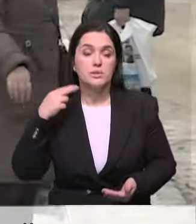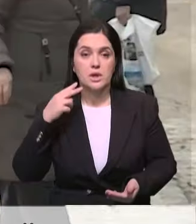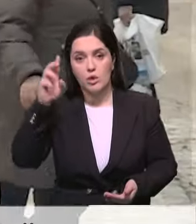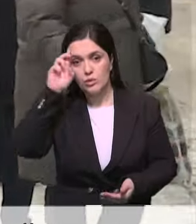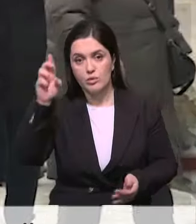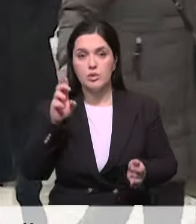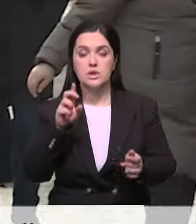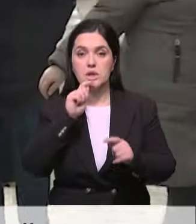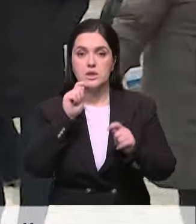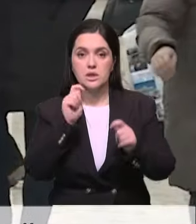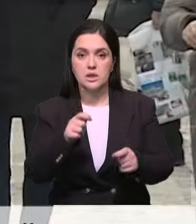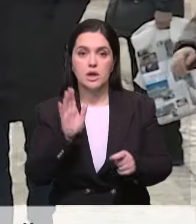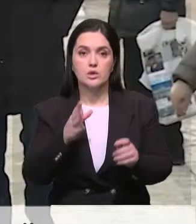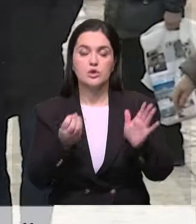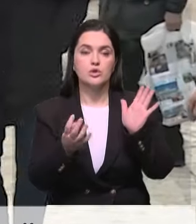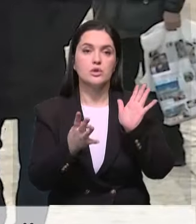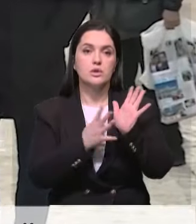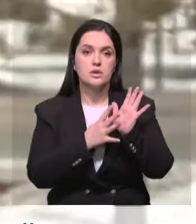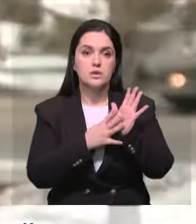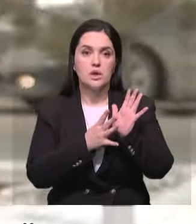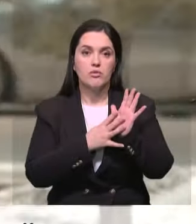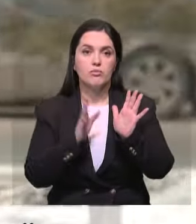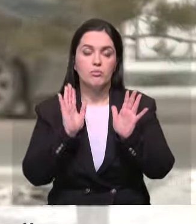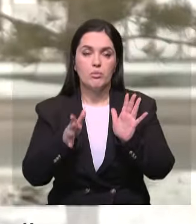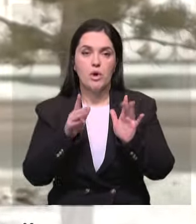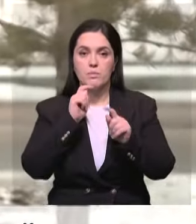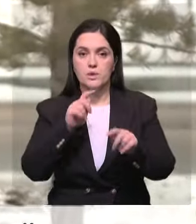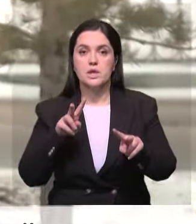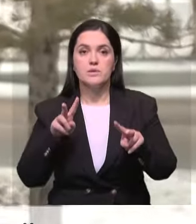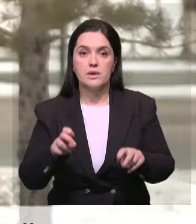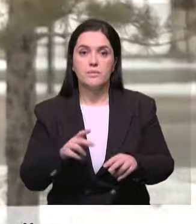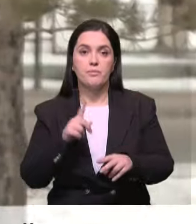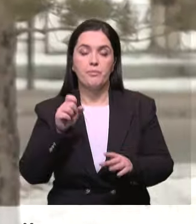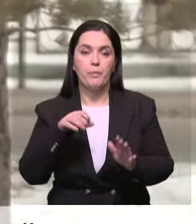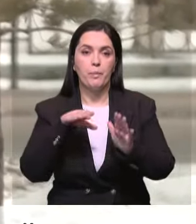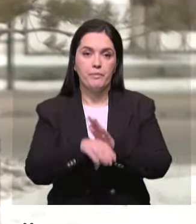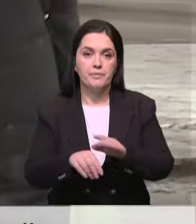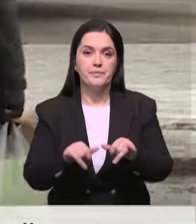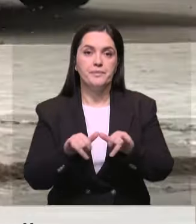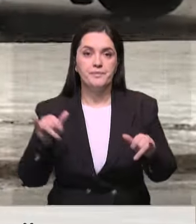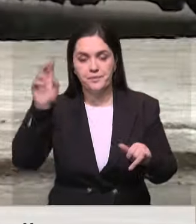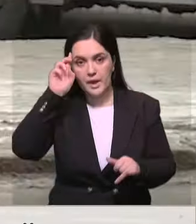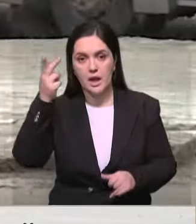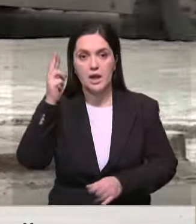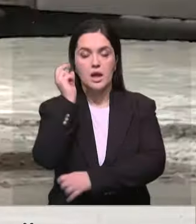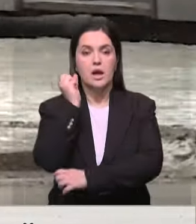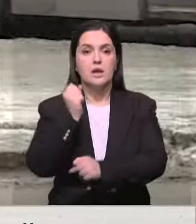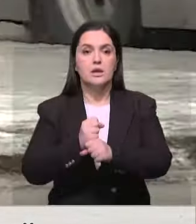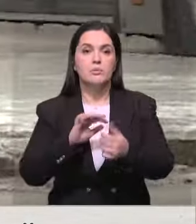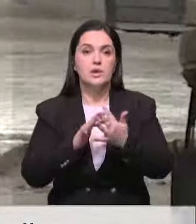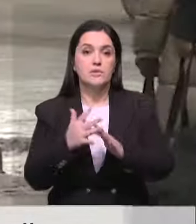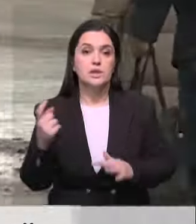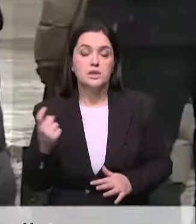предложению президента в систему госнаград планируется включить еще 9 почетных званий. В частности, за вклад в развитие страны